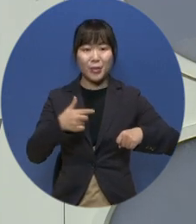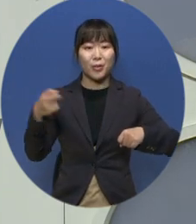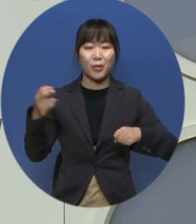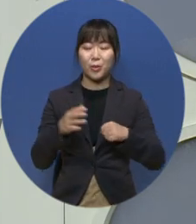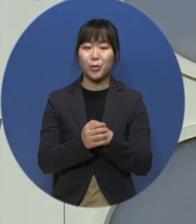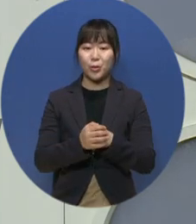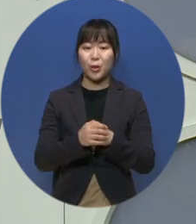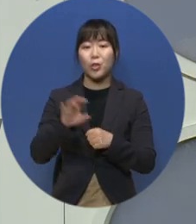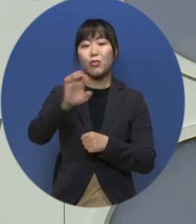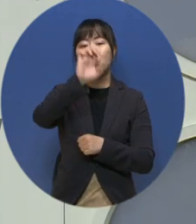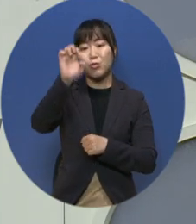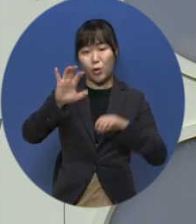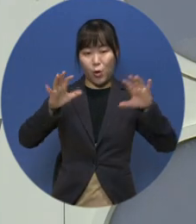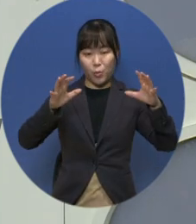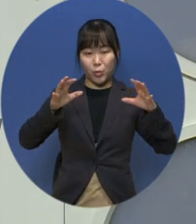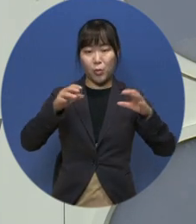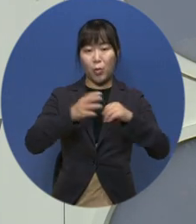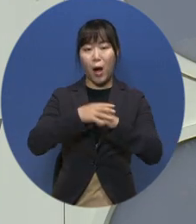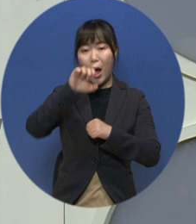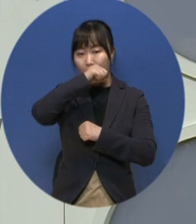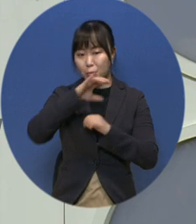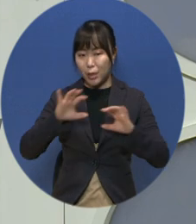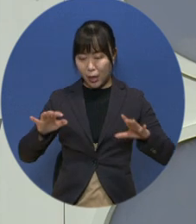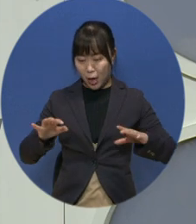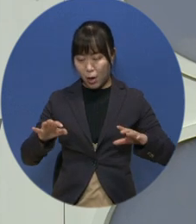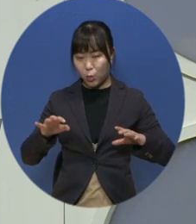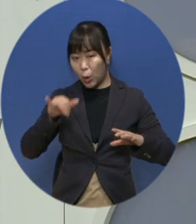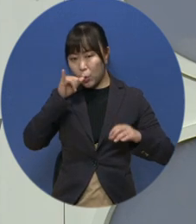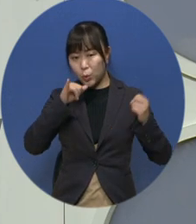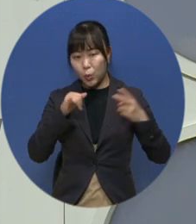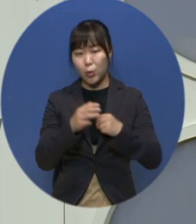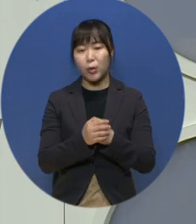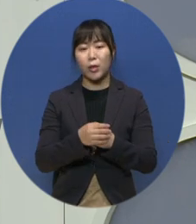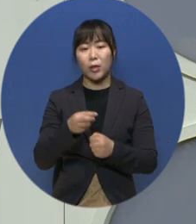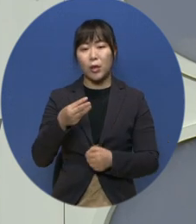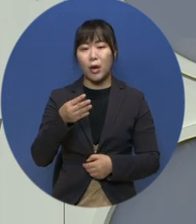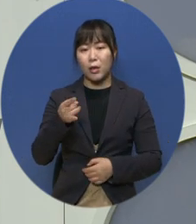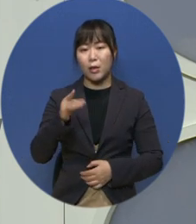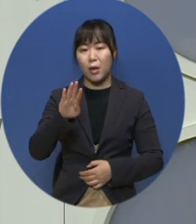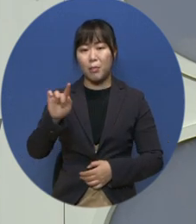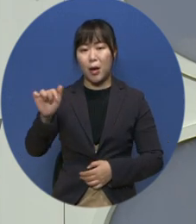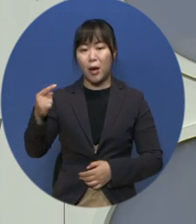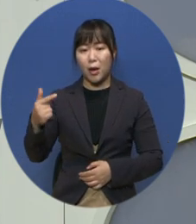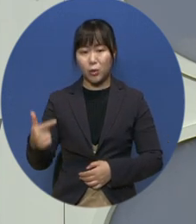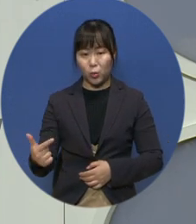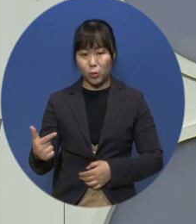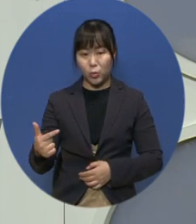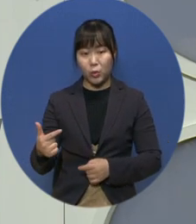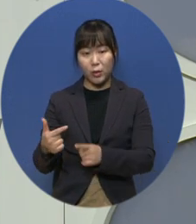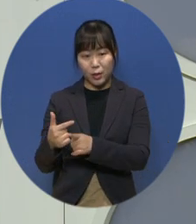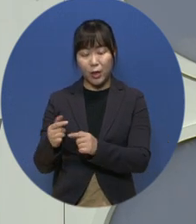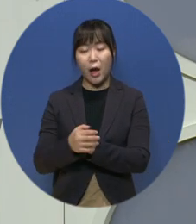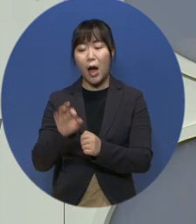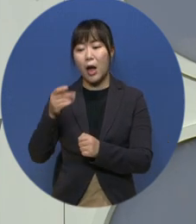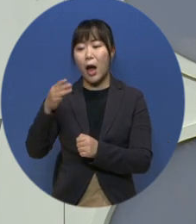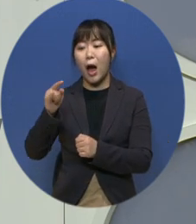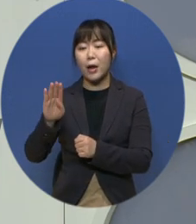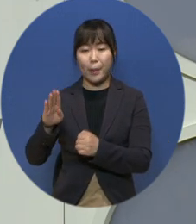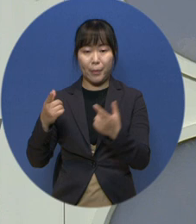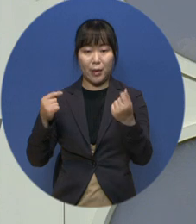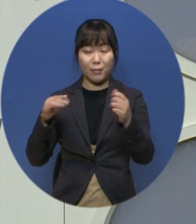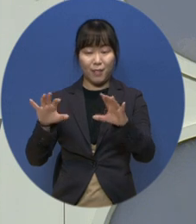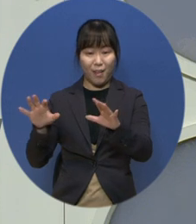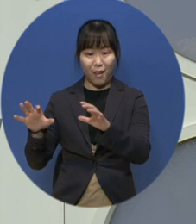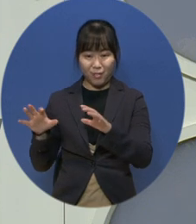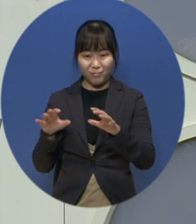이제 유럽 쪽에 뭐 아프리카에서도 공연했고 심지어 레바논이라는 그 아랍 그런 나라에서도 공연을